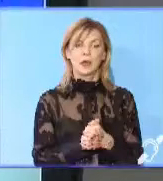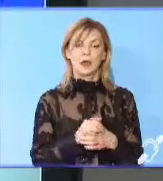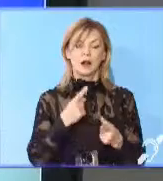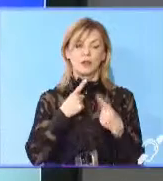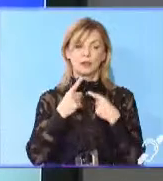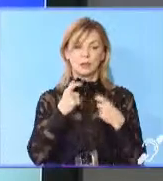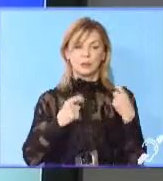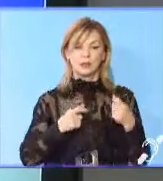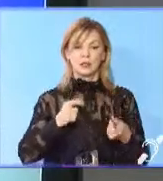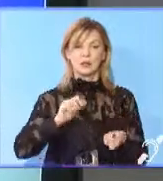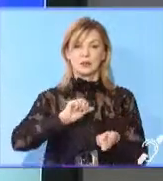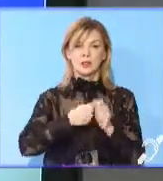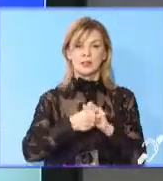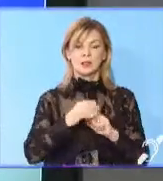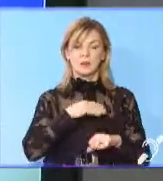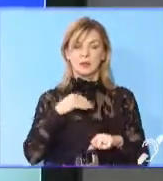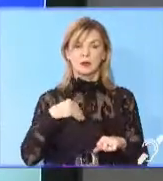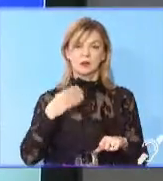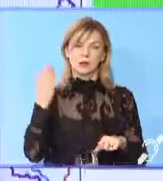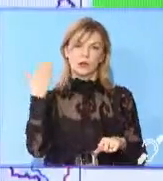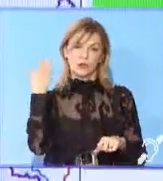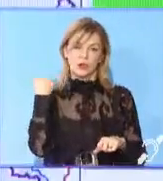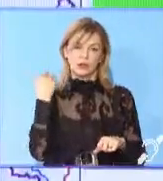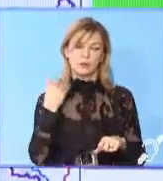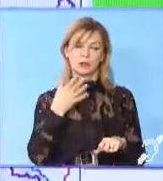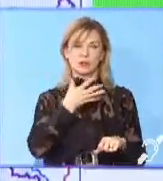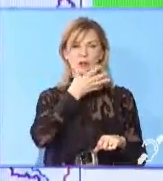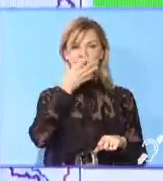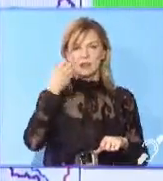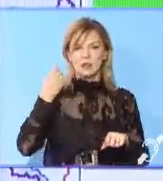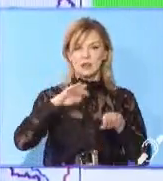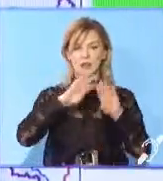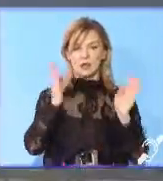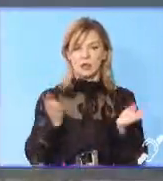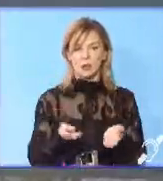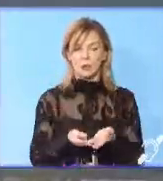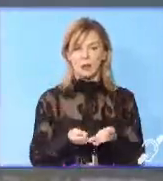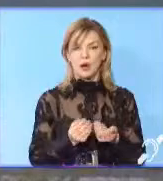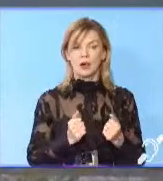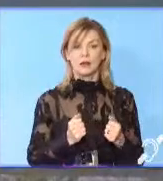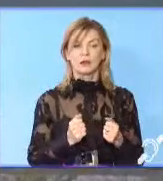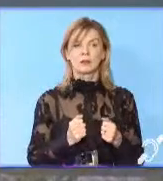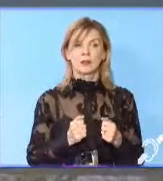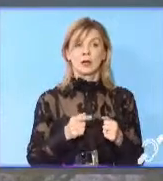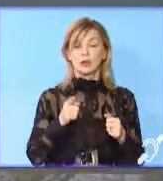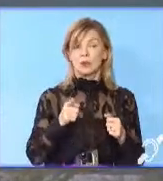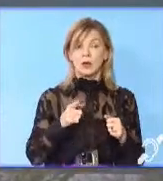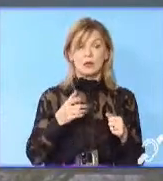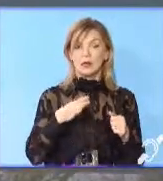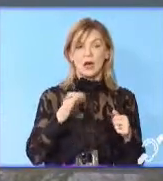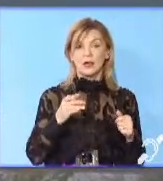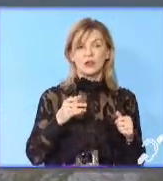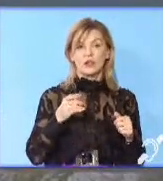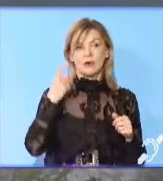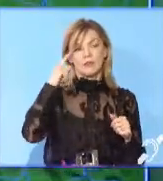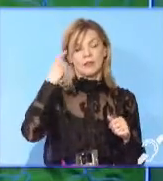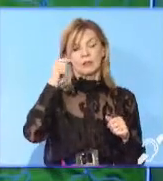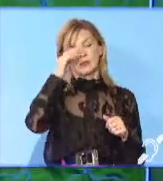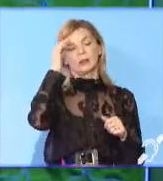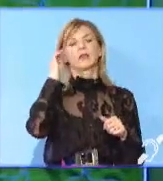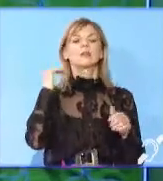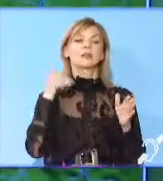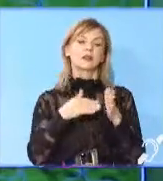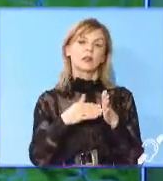Vorbim de schimbări climatice de foarte multă vreme. Banca Zilei Globale, Bani Zilei Globale. Dumneavoastră, concret, la ce vă referiți?